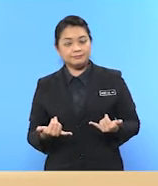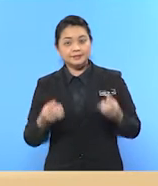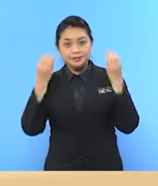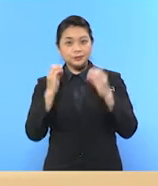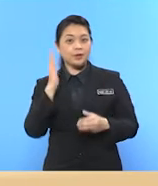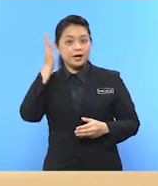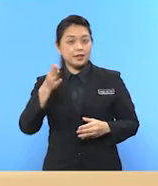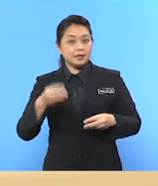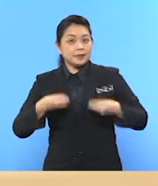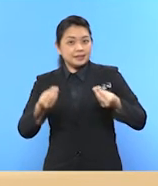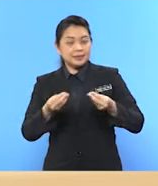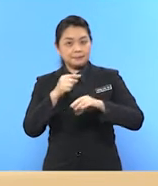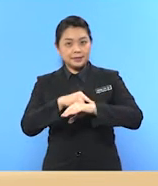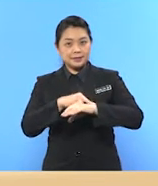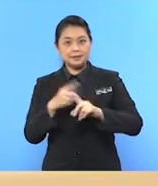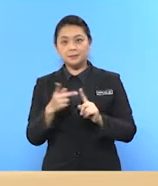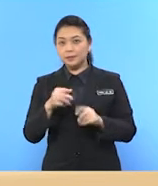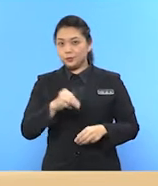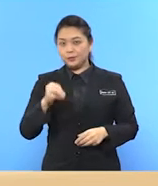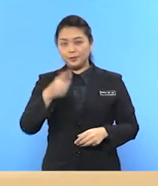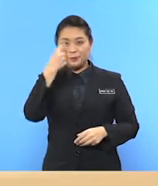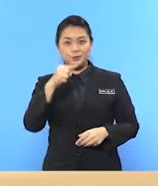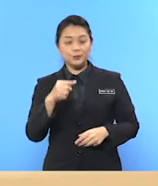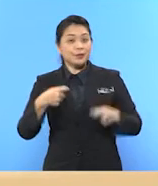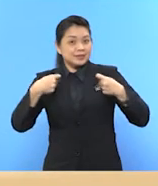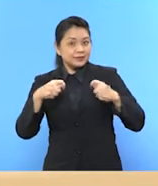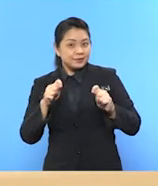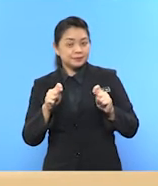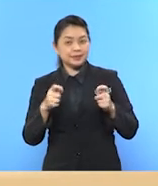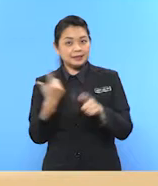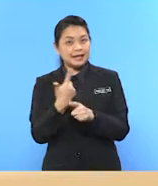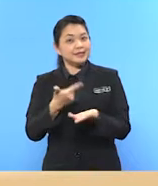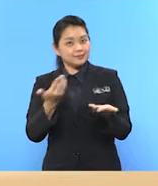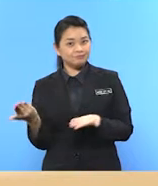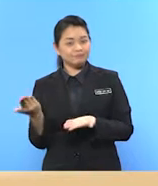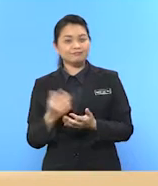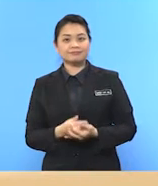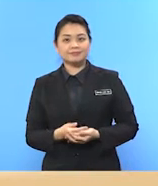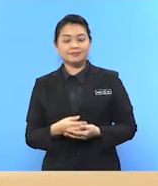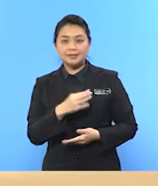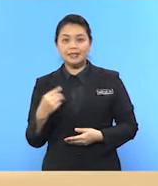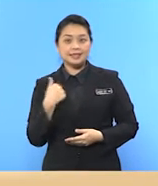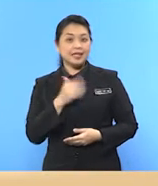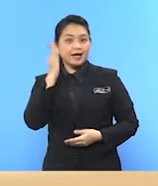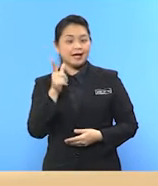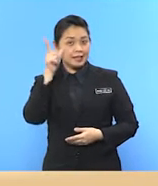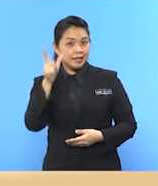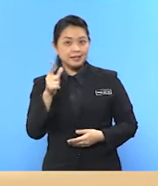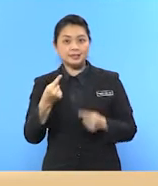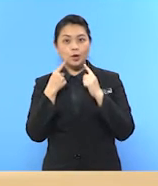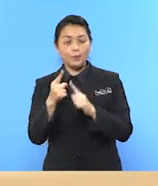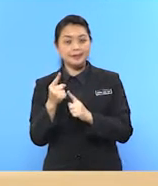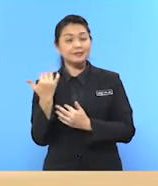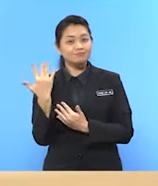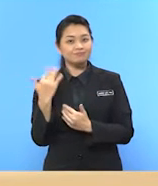Sekarang, cikgu akan beri masa kepada murid-murid untuk mencuba latihan ini dan kita akan lihat